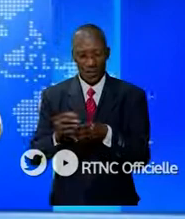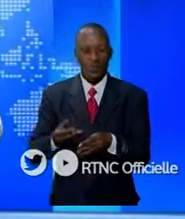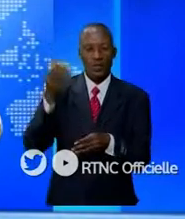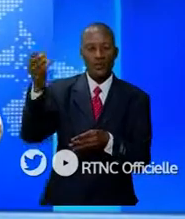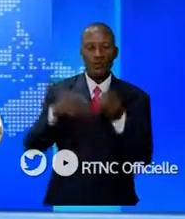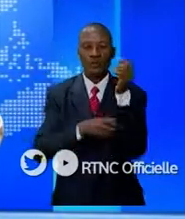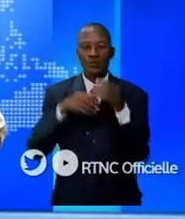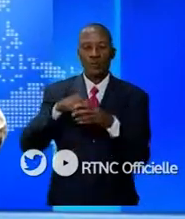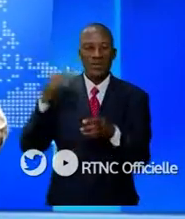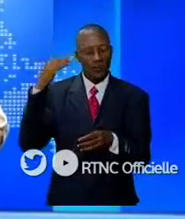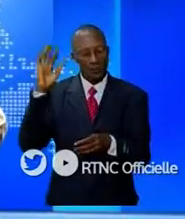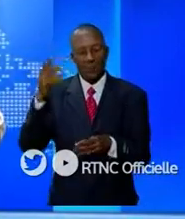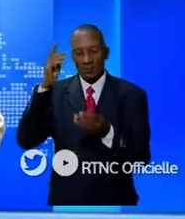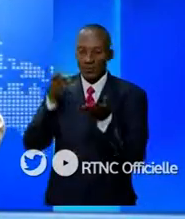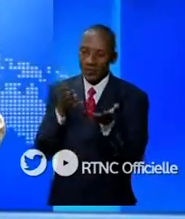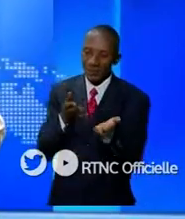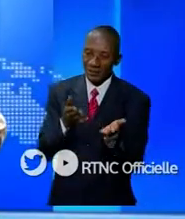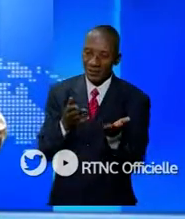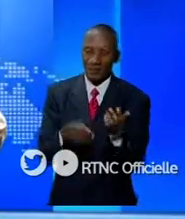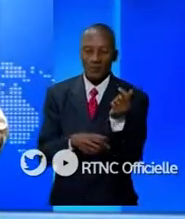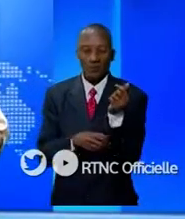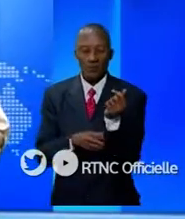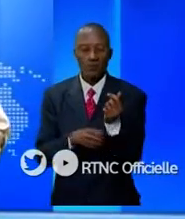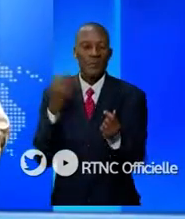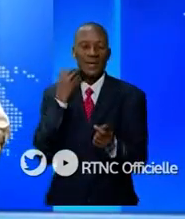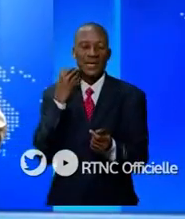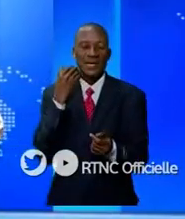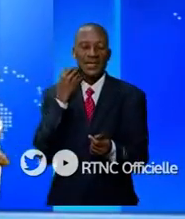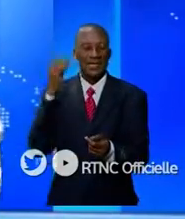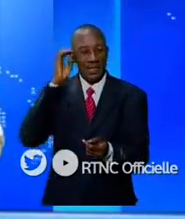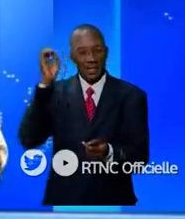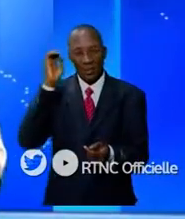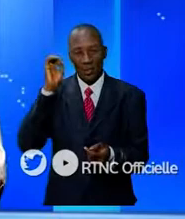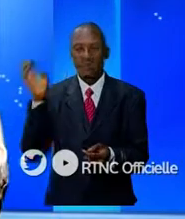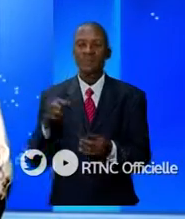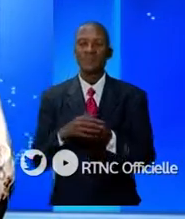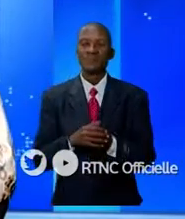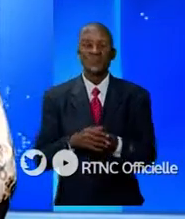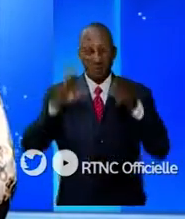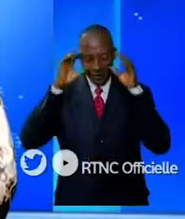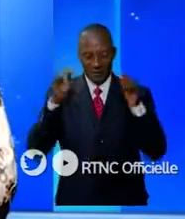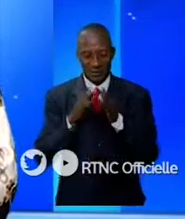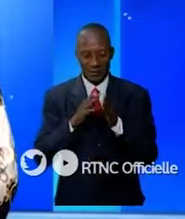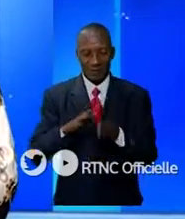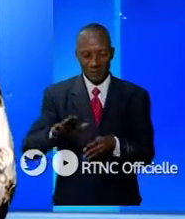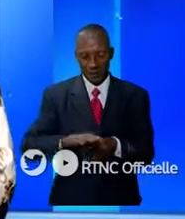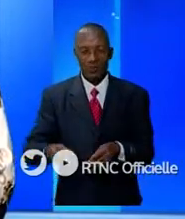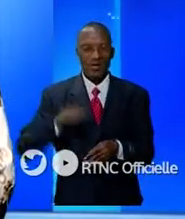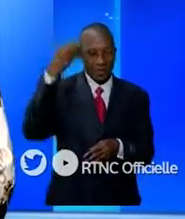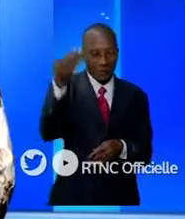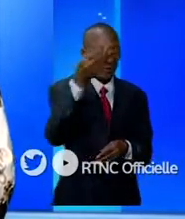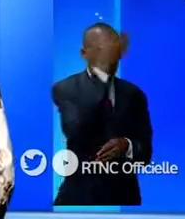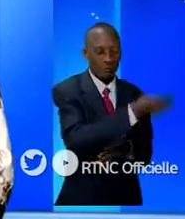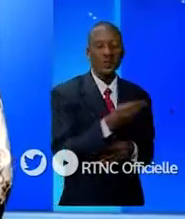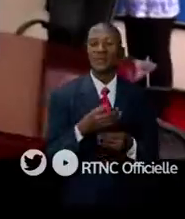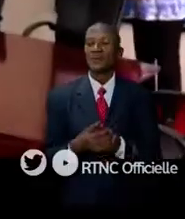pour soulager tant soit peu les victimes d'Ebola. Dotation de la présidente de l'Assemblée nationale, Jeannine Mabunda. Reportage